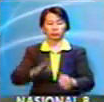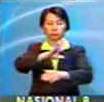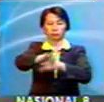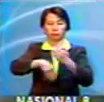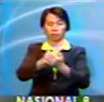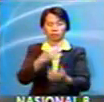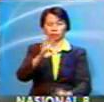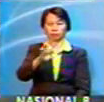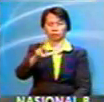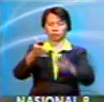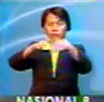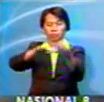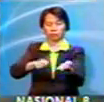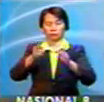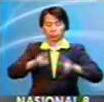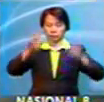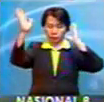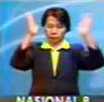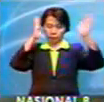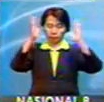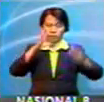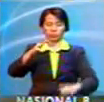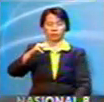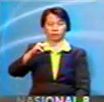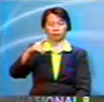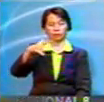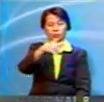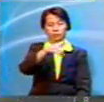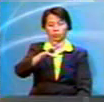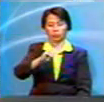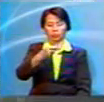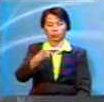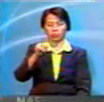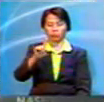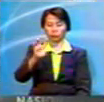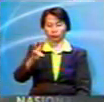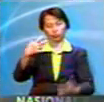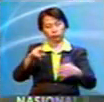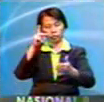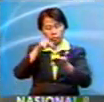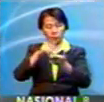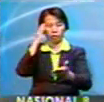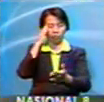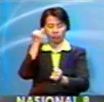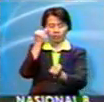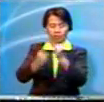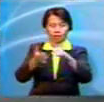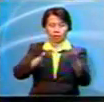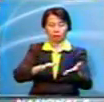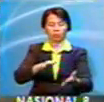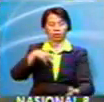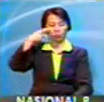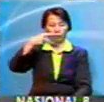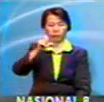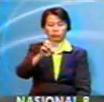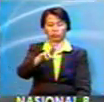Kesemua 43 jenazah rakyat Malaysia mangsa tragedi MH17 sudah pun dikenal pasti. Terakhir, jenazah Puan Sri